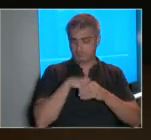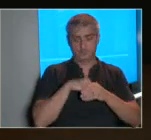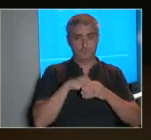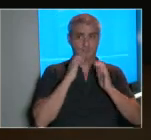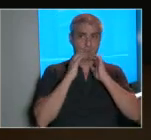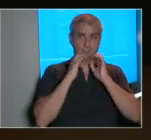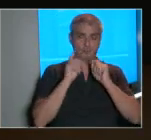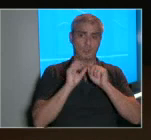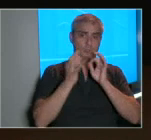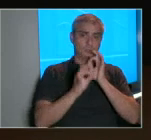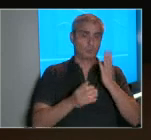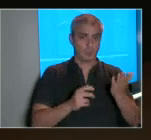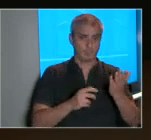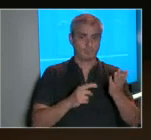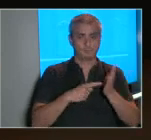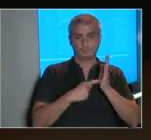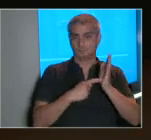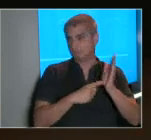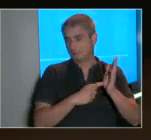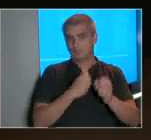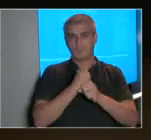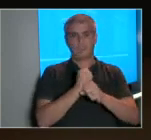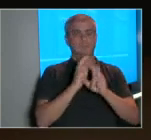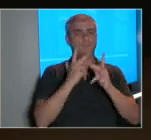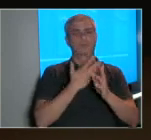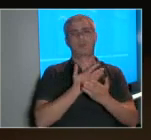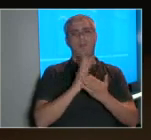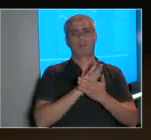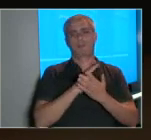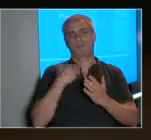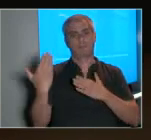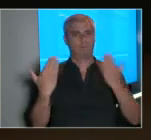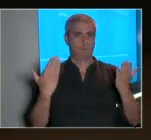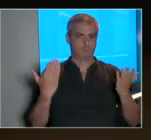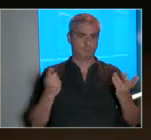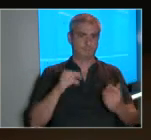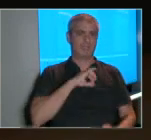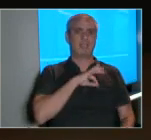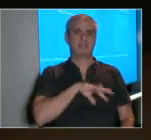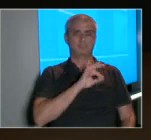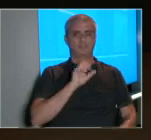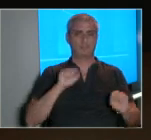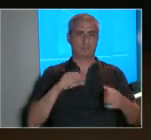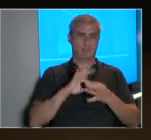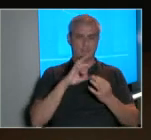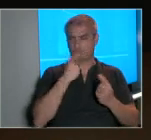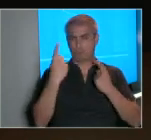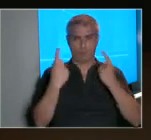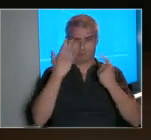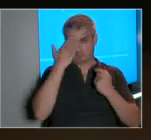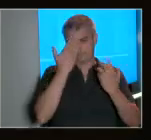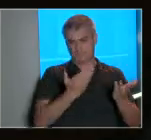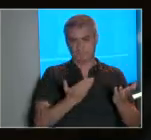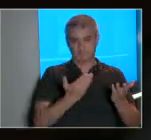כלי תקשורת מסוים, מסקרים ומייצגים בצורה חד צדדית את עסקיהם והאינטרסים של בעלי הברית שלהם, כל אחד מכיר